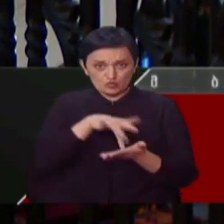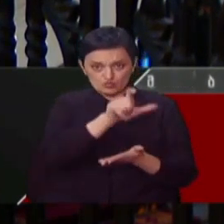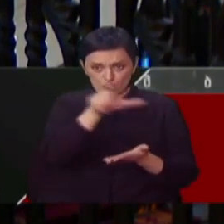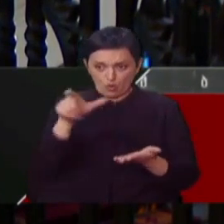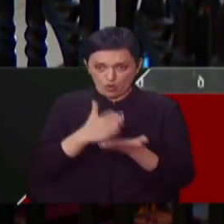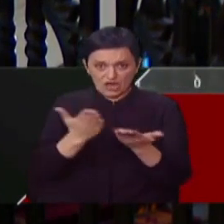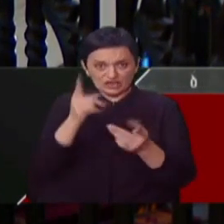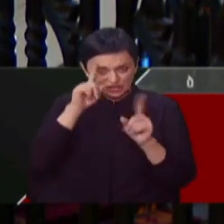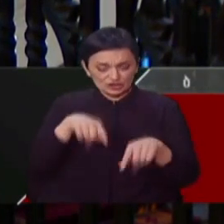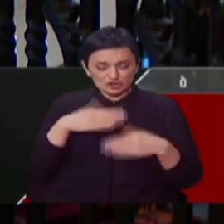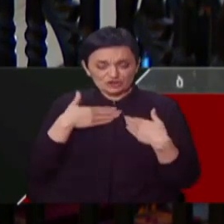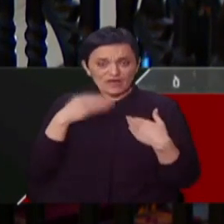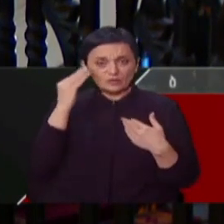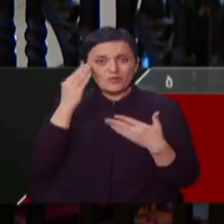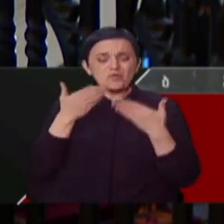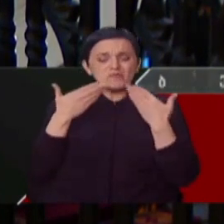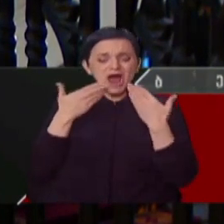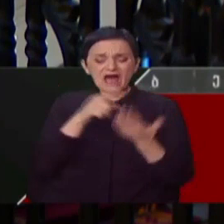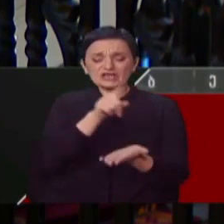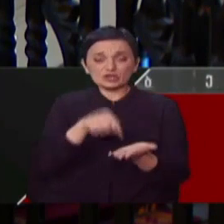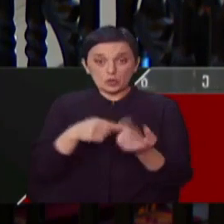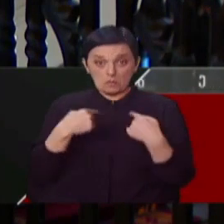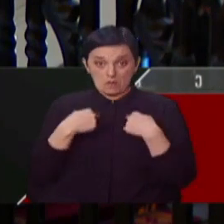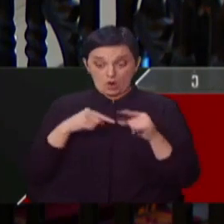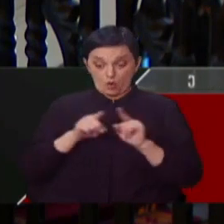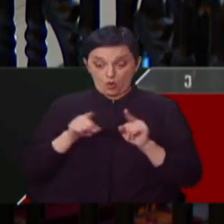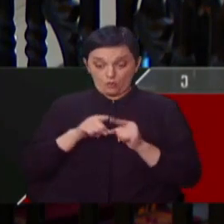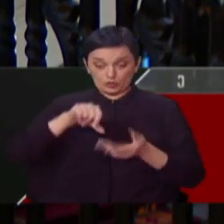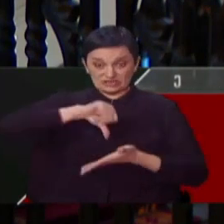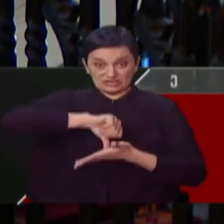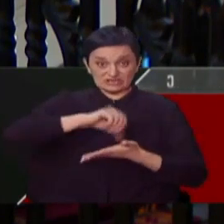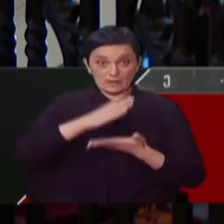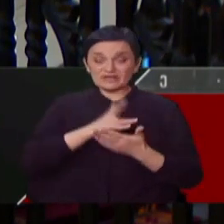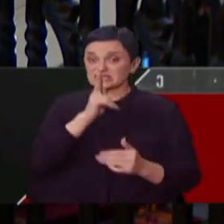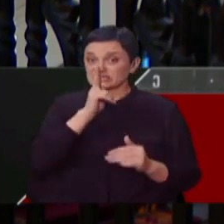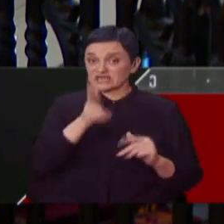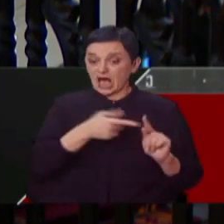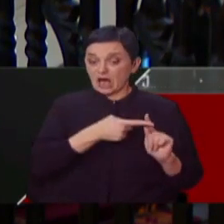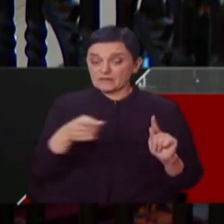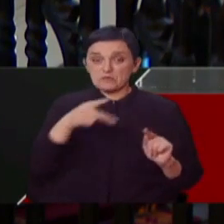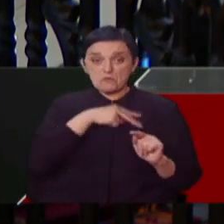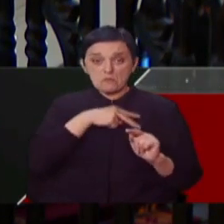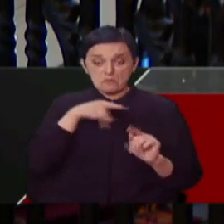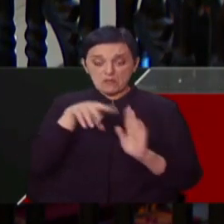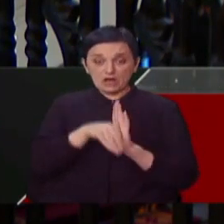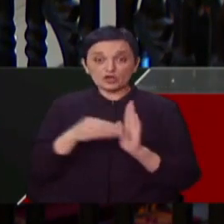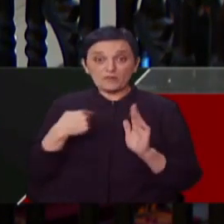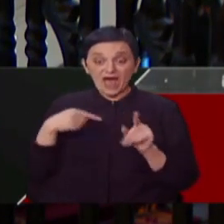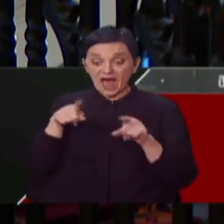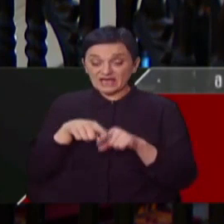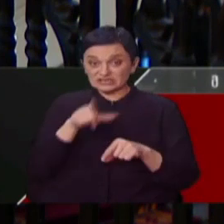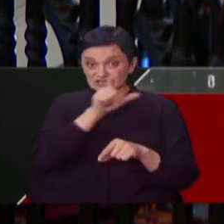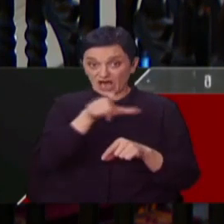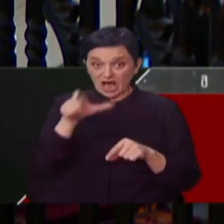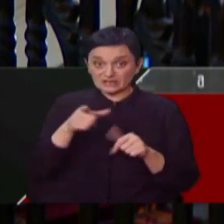ხო, იცნობენ, იციან ჩვენი პოზიცია. მარტივ საკითხს დავსვა. მე რო ოპოზიციის წარმომადგენელი ვარ და სამი წელია ვარ რაც პარლამენტში ვარ, მე რო ასეთ ადამიანს